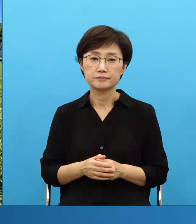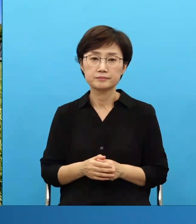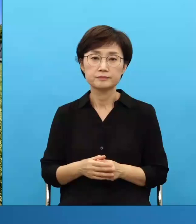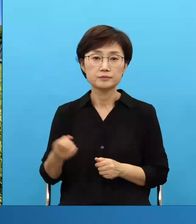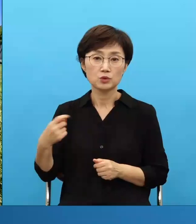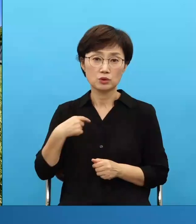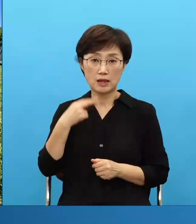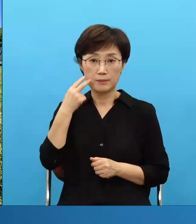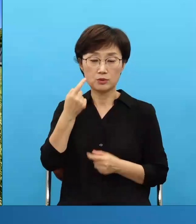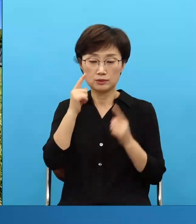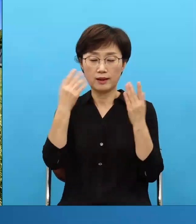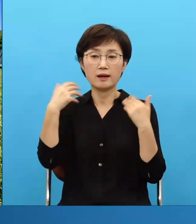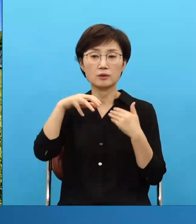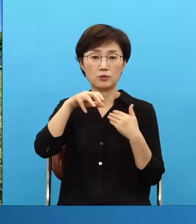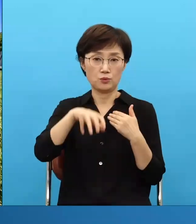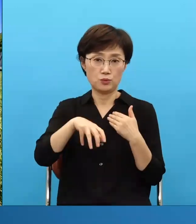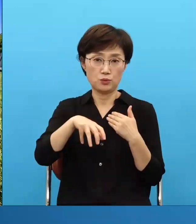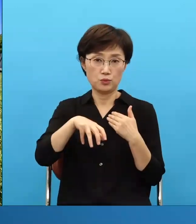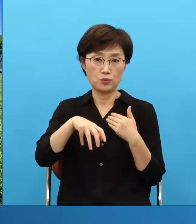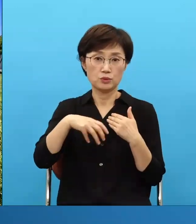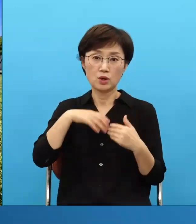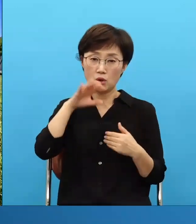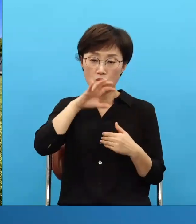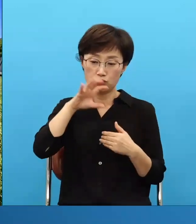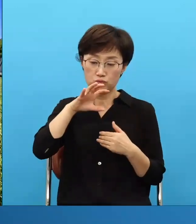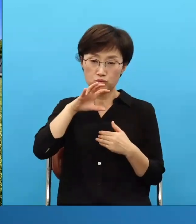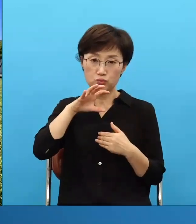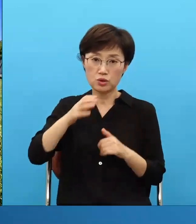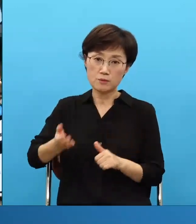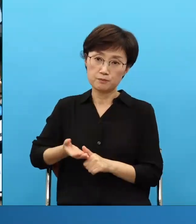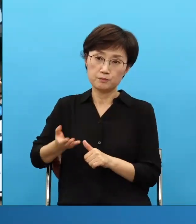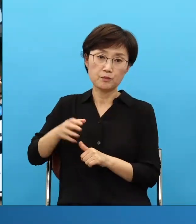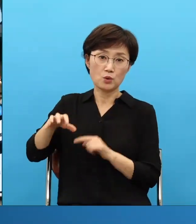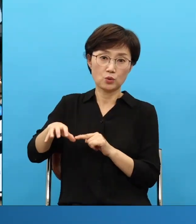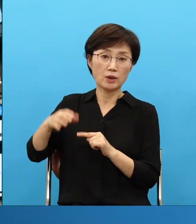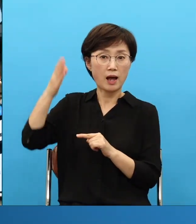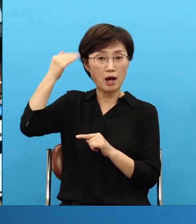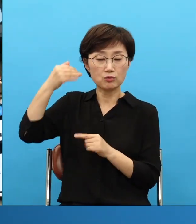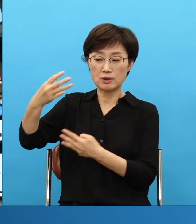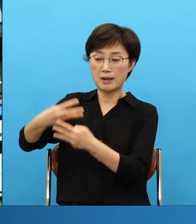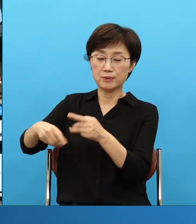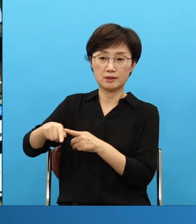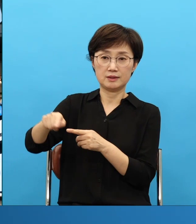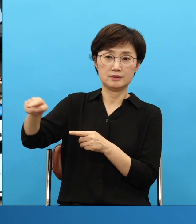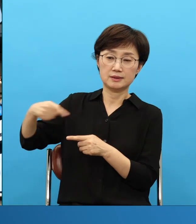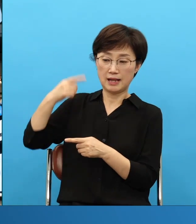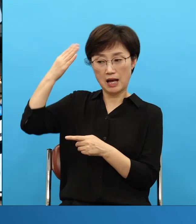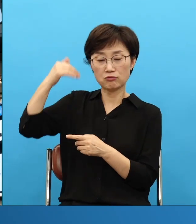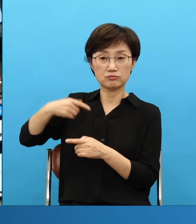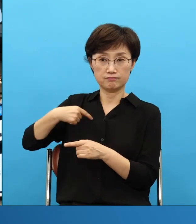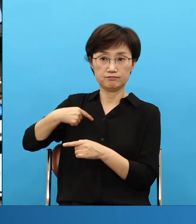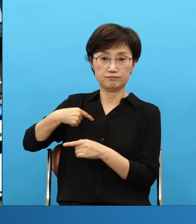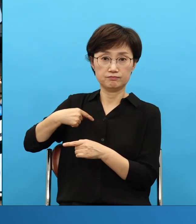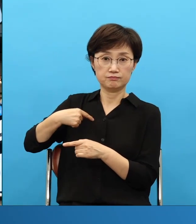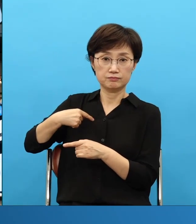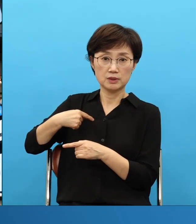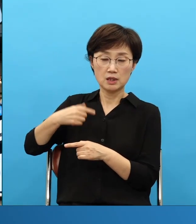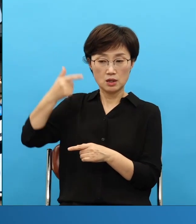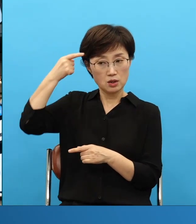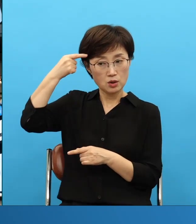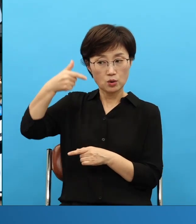또한 제가 미국 대학에서 또 제가 훈련받고 자라온 한국에 있는 랩런트들,